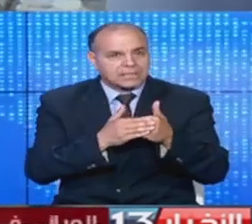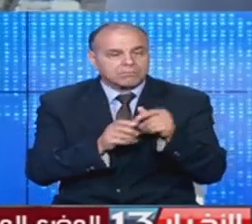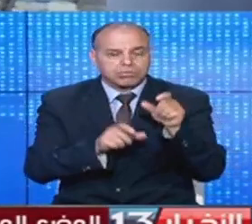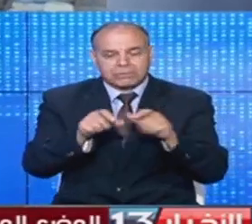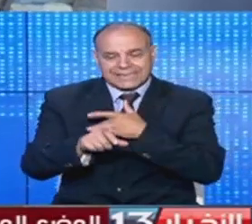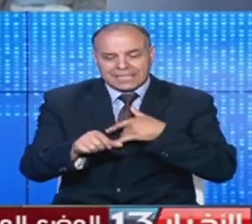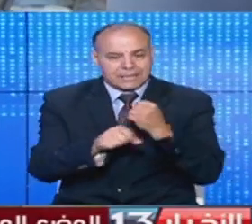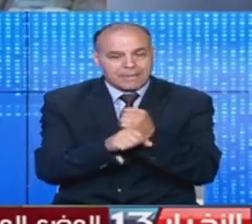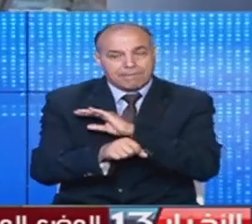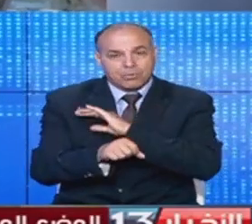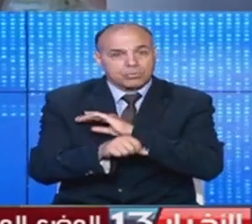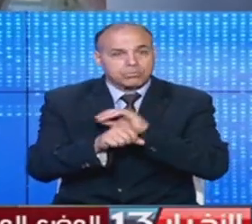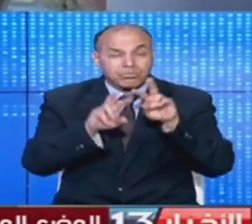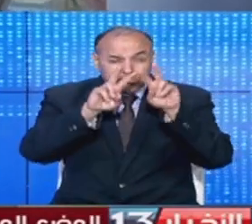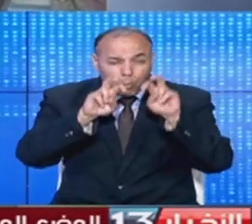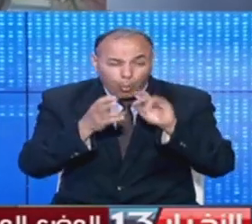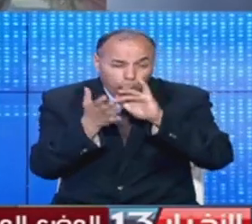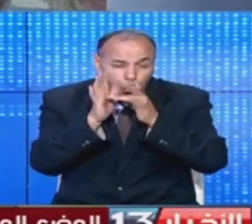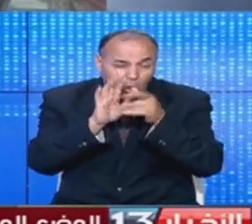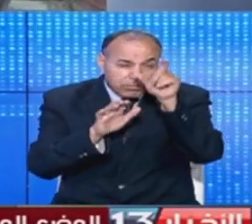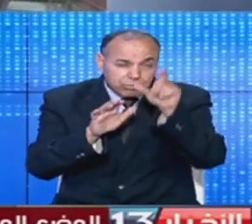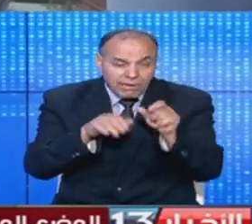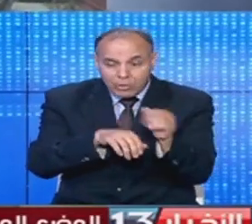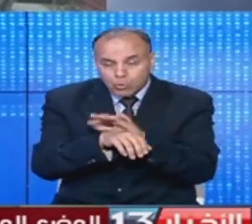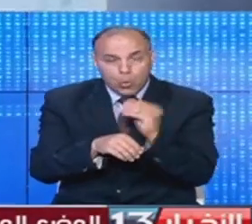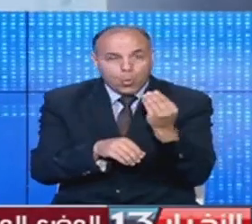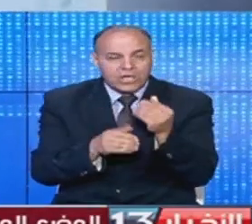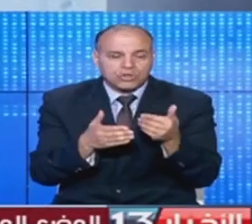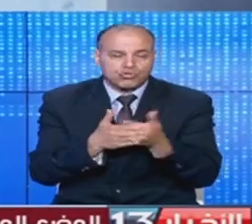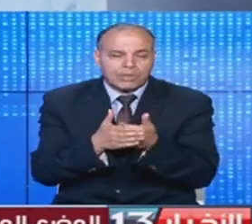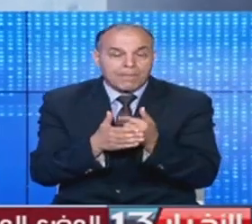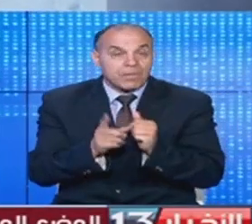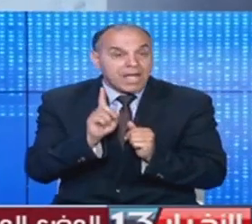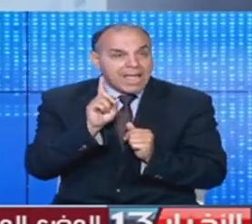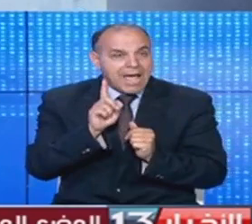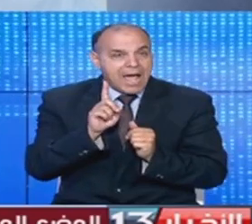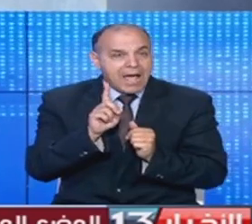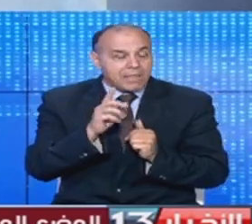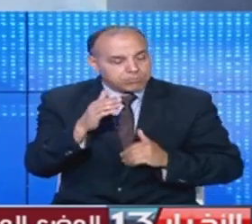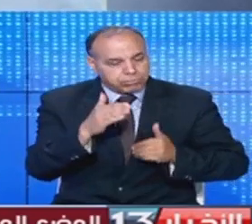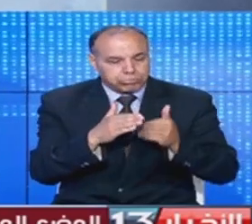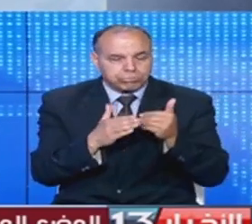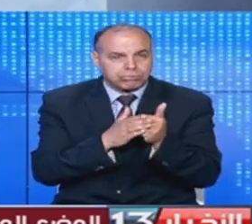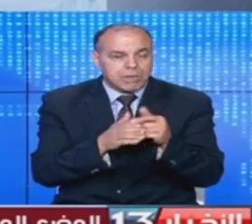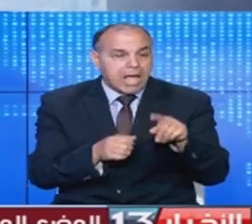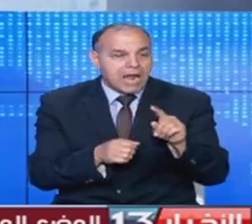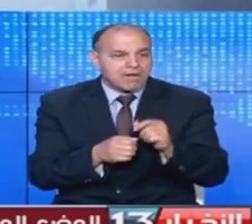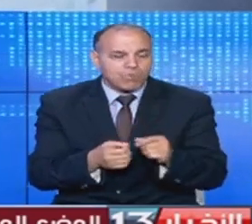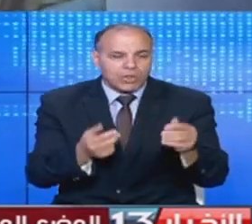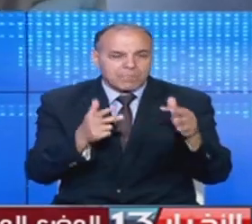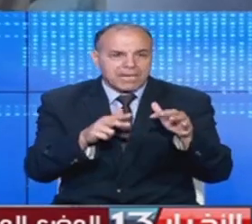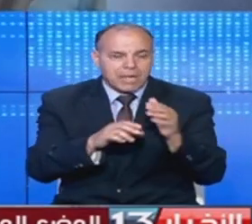الصحية المكلفة بالقيام بالمسح الشامل للتقصي حول فيروس كورونا بجزيرة جربة، توصلت إلى إنجاز